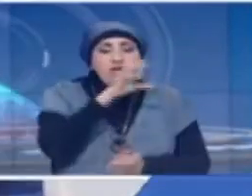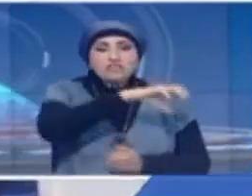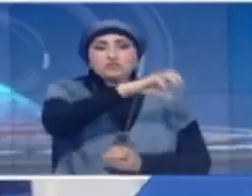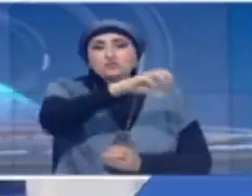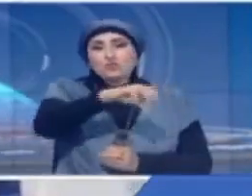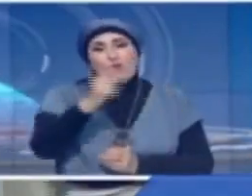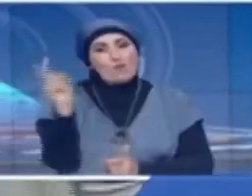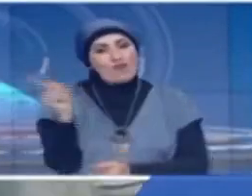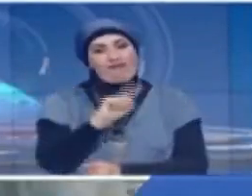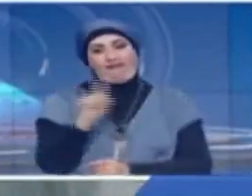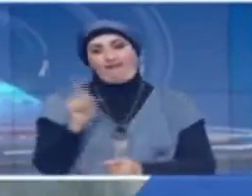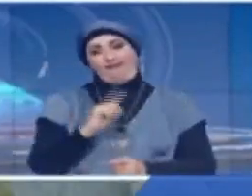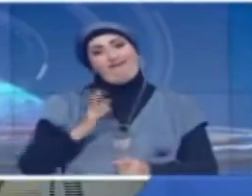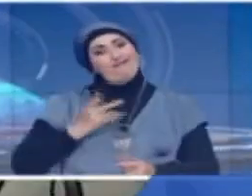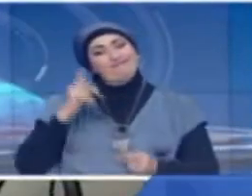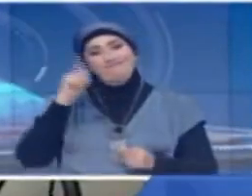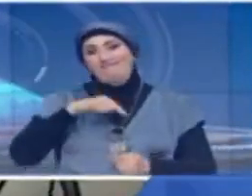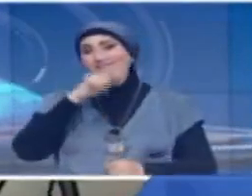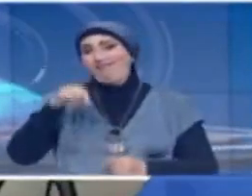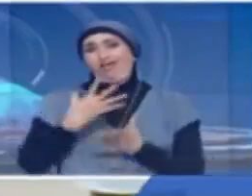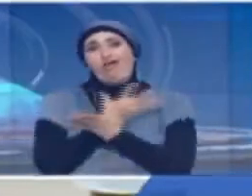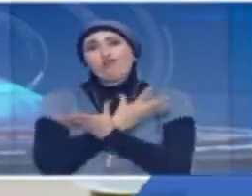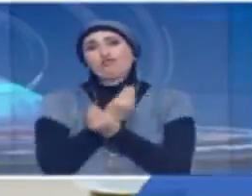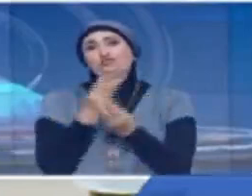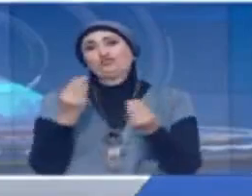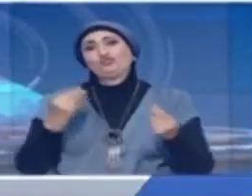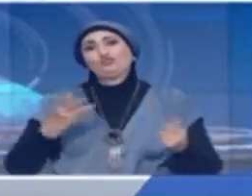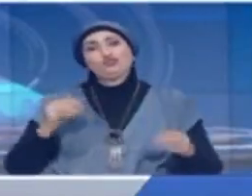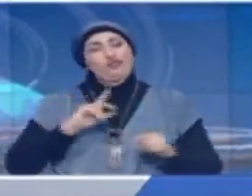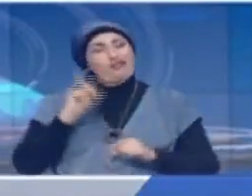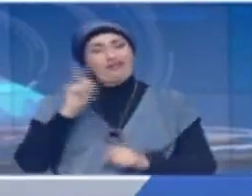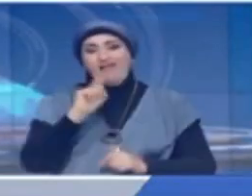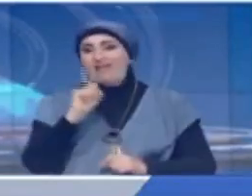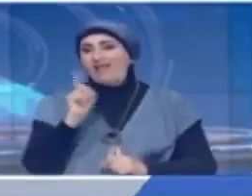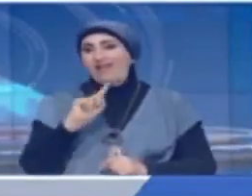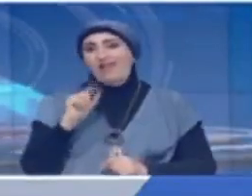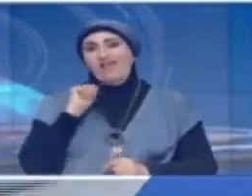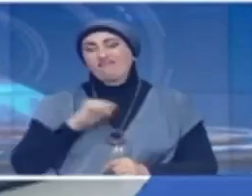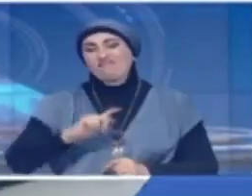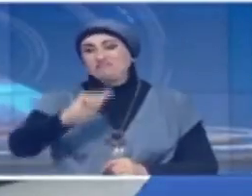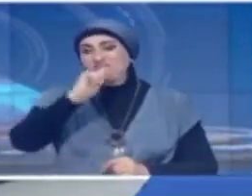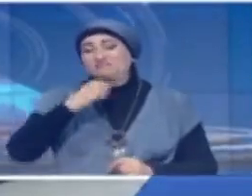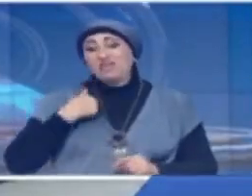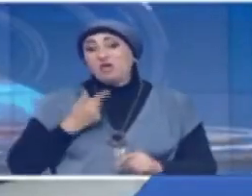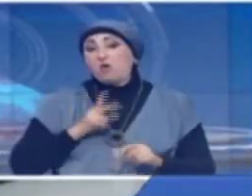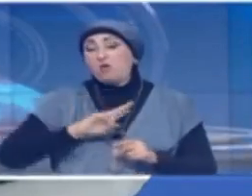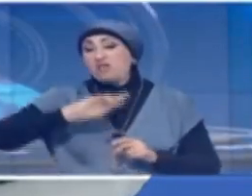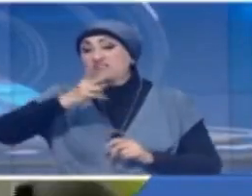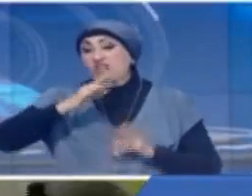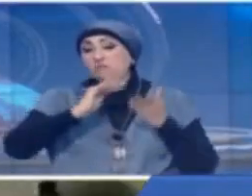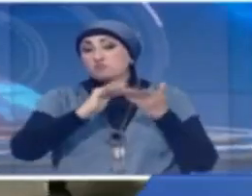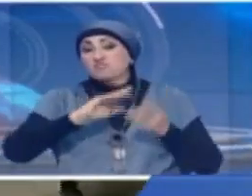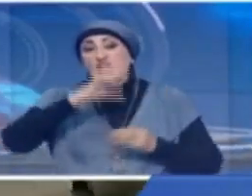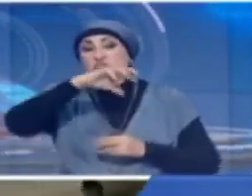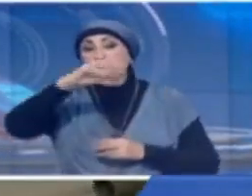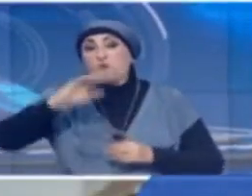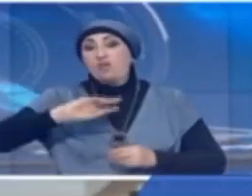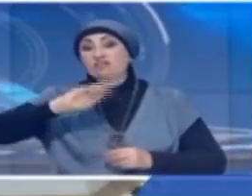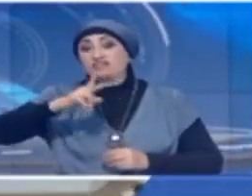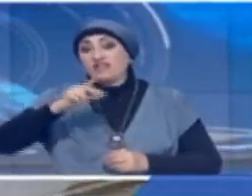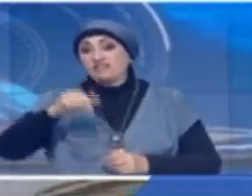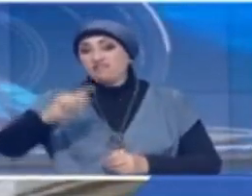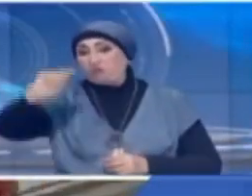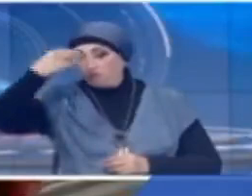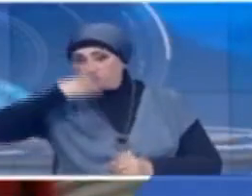المنطقة. وكانت هذه الجماعة في الحقيقة تعمل لصالح جماعات ودول أخرى في الإقليم، لكنها تعمل لصالح